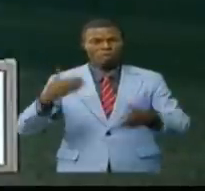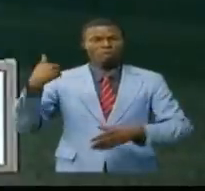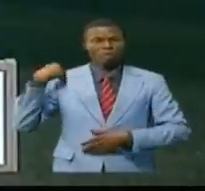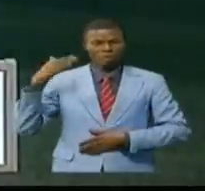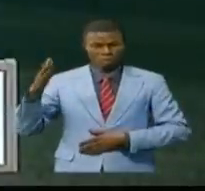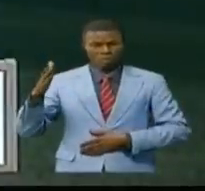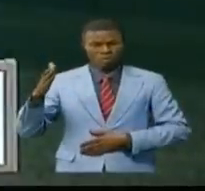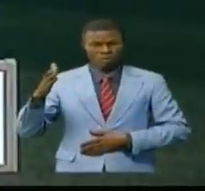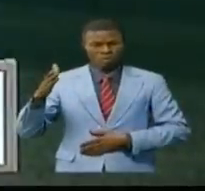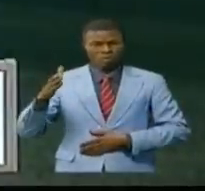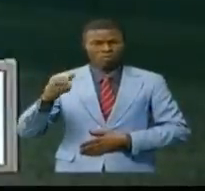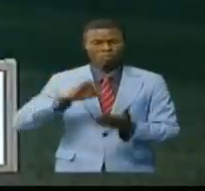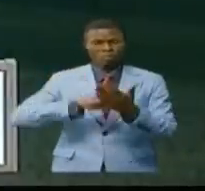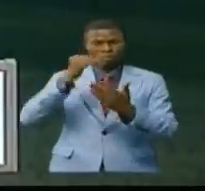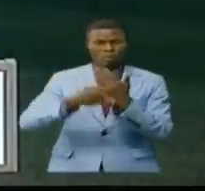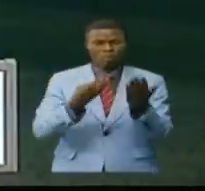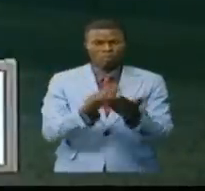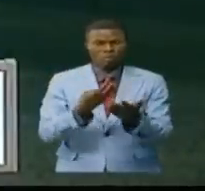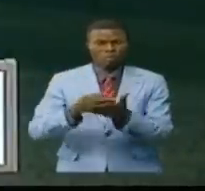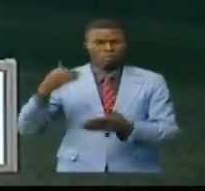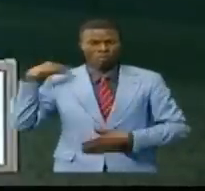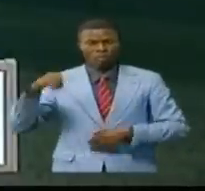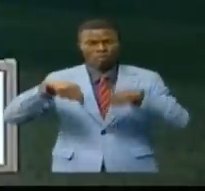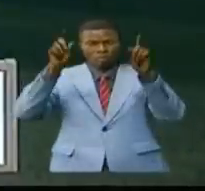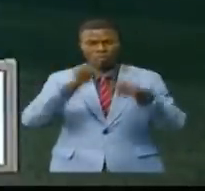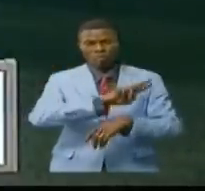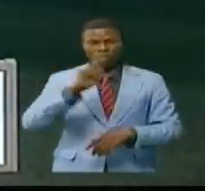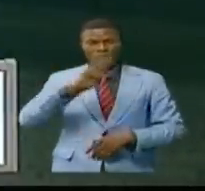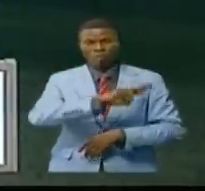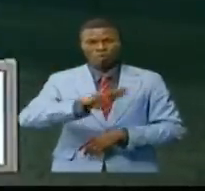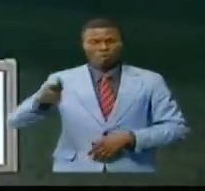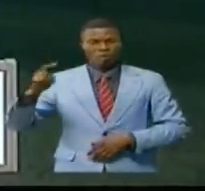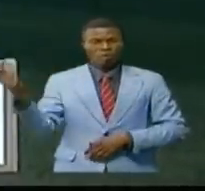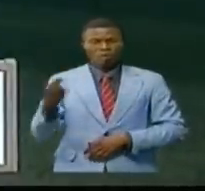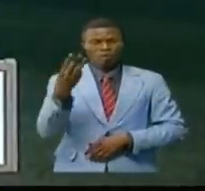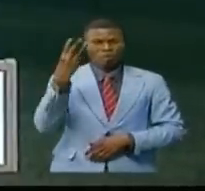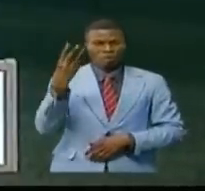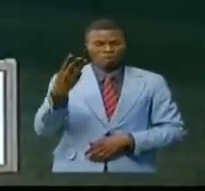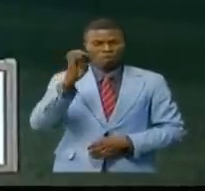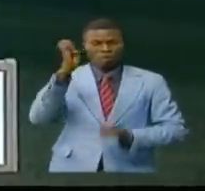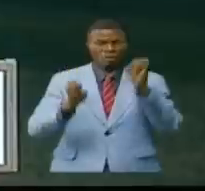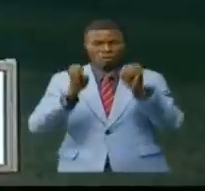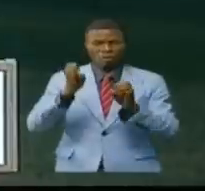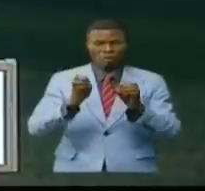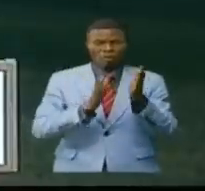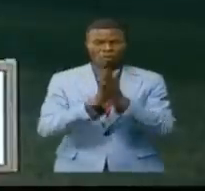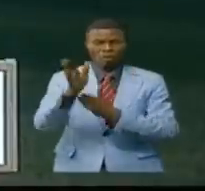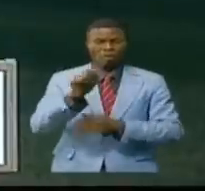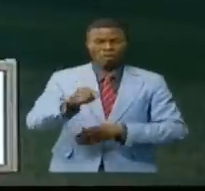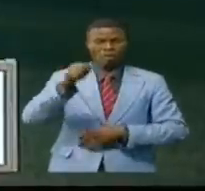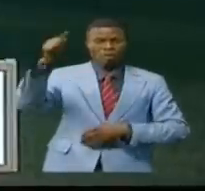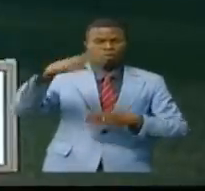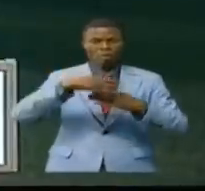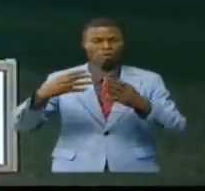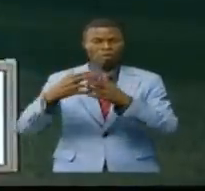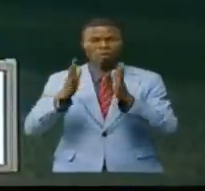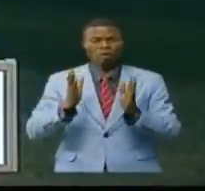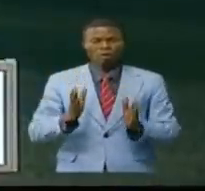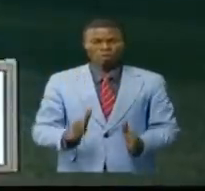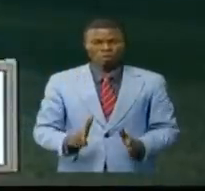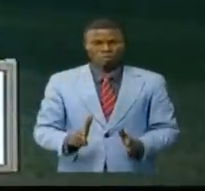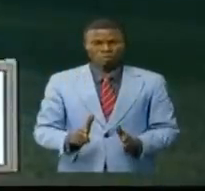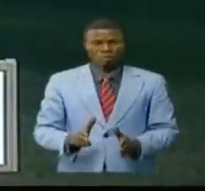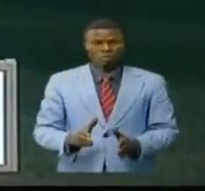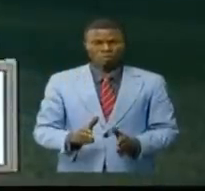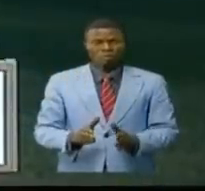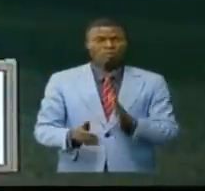publiques. Le projet du budget de l'État pour l'exercice 2023, évalué à près de 15 milliards de dollars américains,